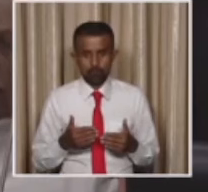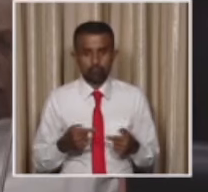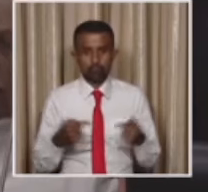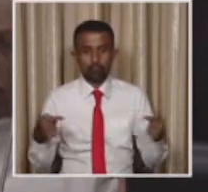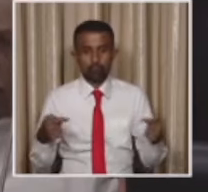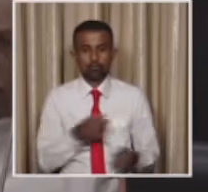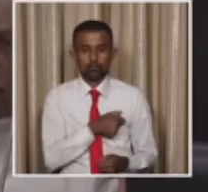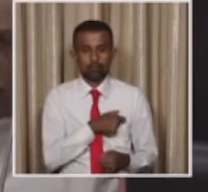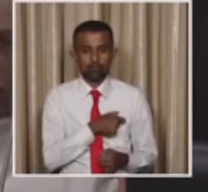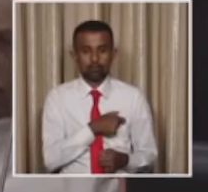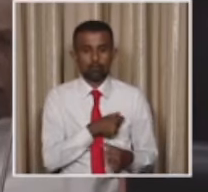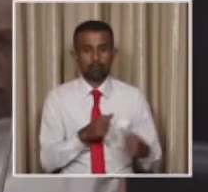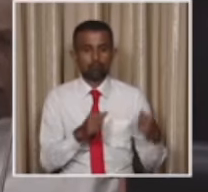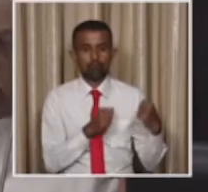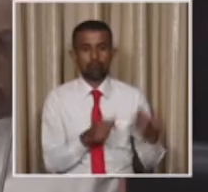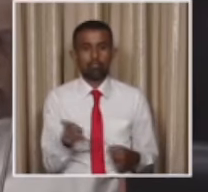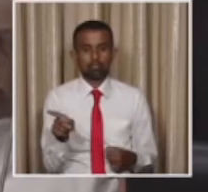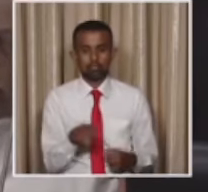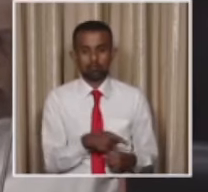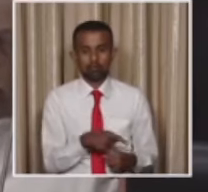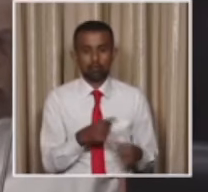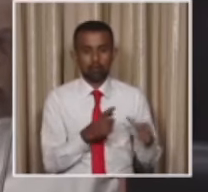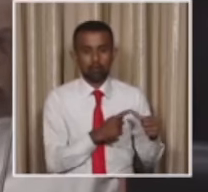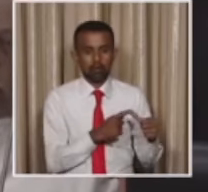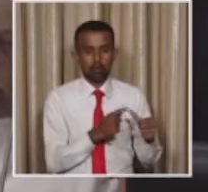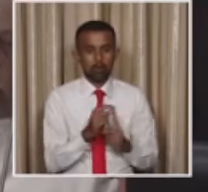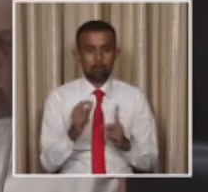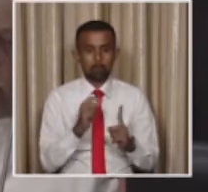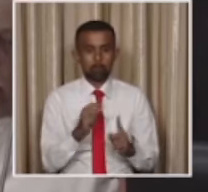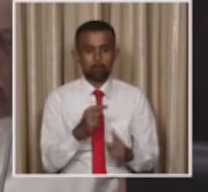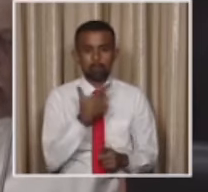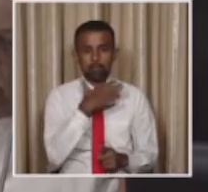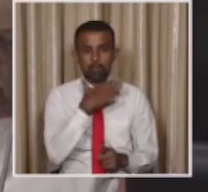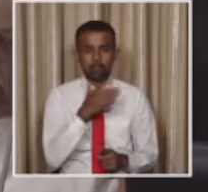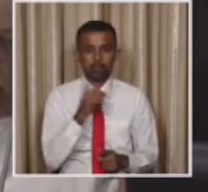විපක්ෂ නායකතුමාට වාසි දවසක්. අනුර දිසානායක මන්තුමා ඉංගලන්තේ.